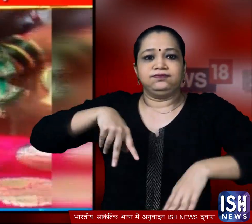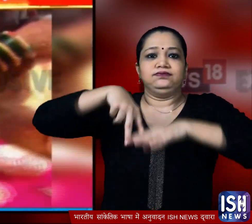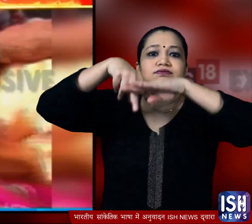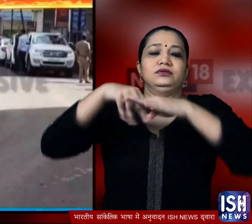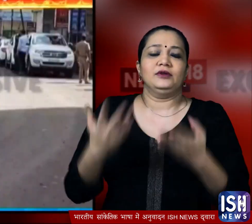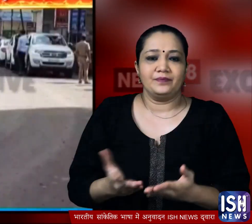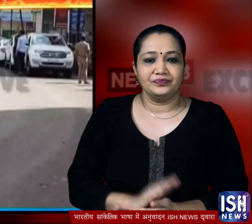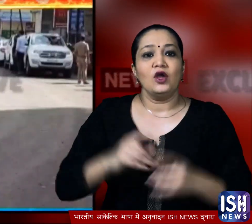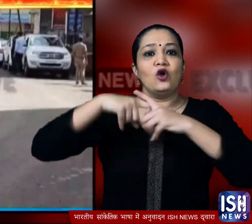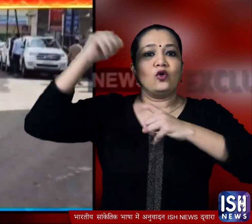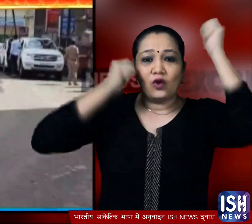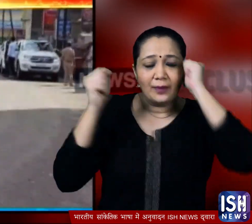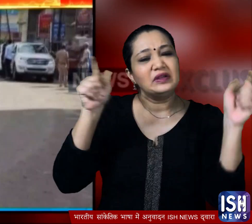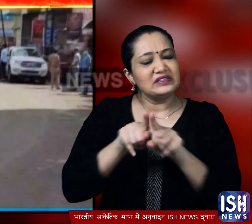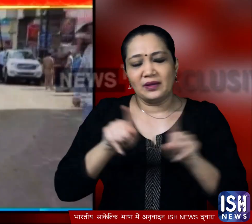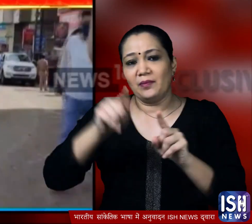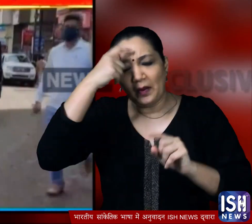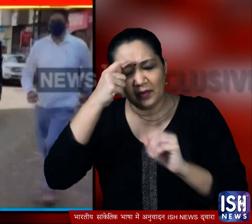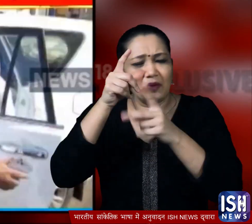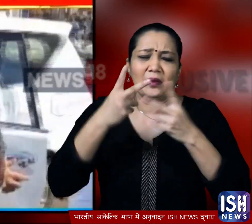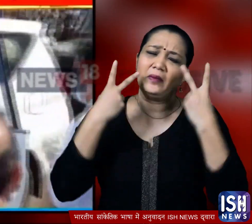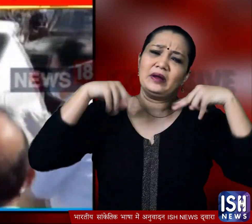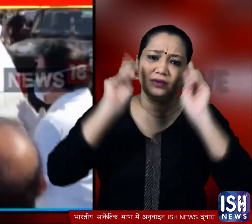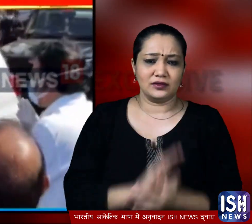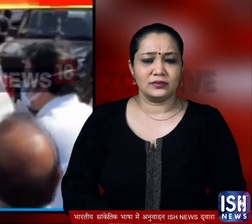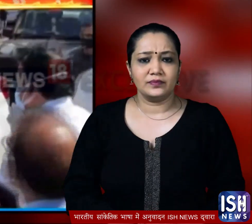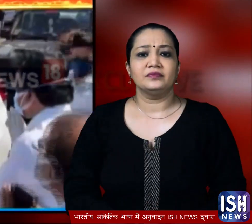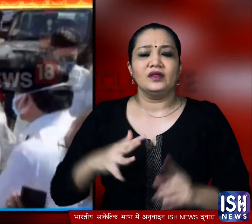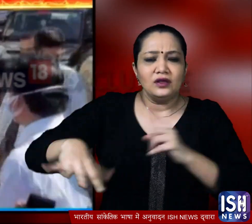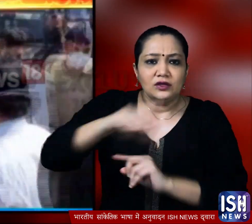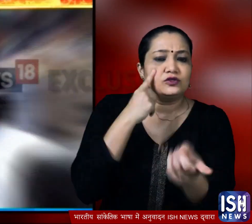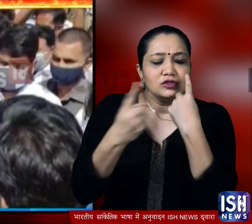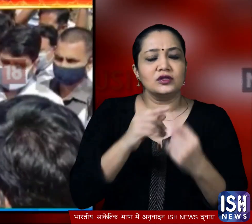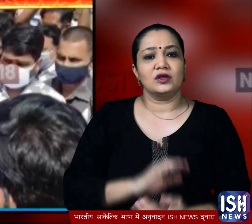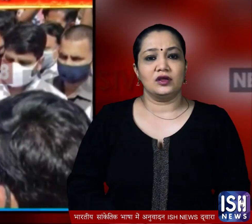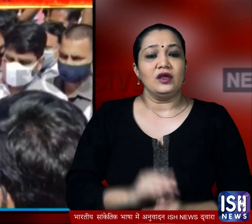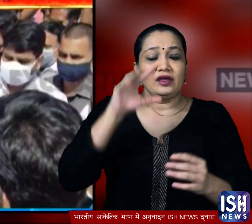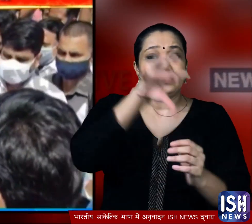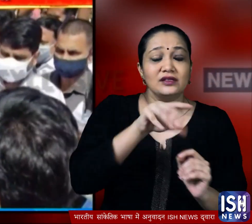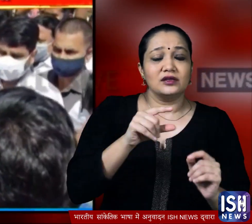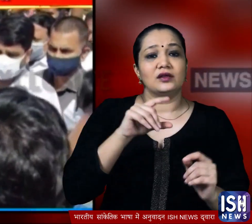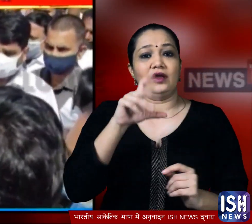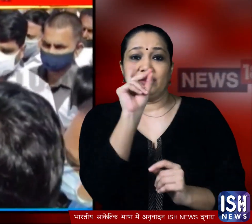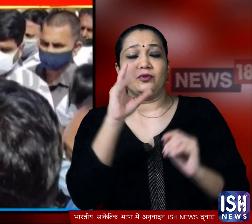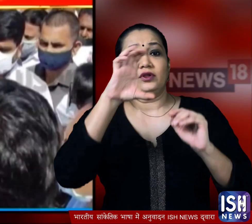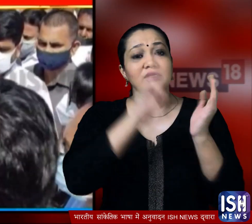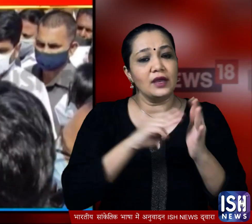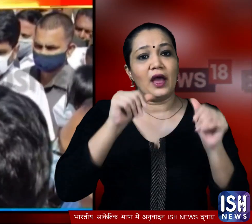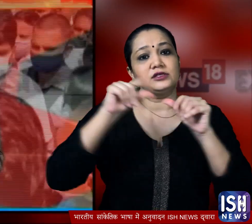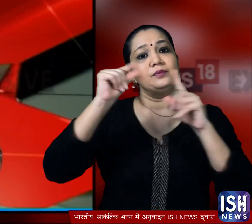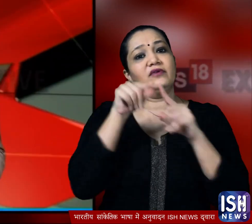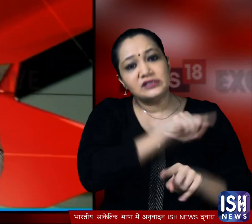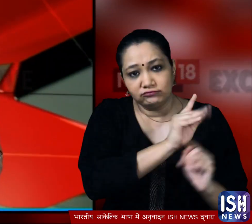तक पानी भरा था। कोल्हापुर में भी बाढ़ ने लोगों की मुश्किलें बढ़ा दी, जिसके बाद हालात की जानकारी लेने खुद राज्य के डिप्टी सीएम अजीत पवार वहां